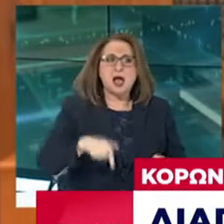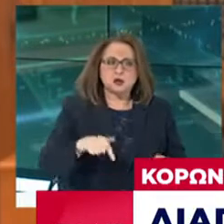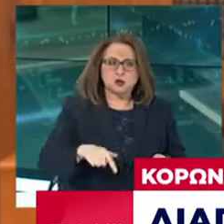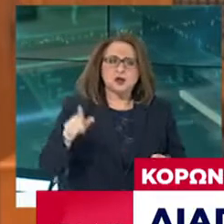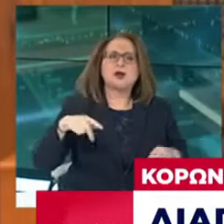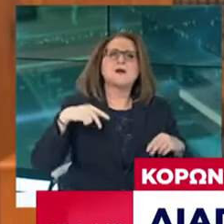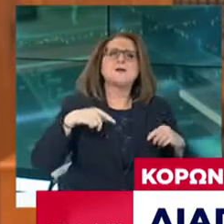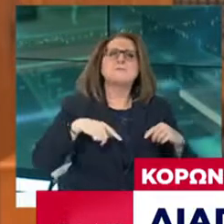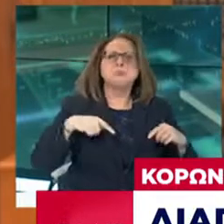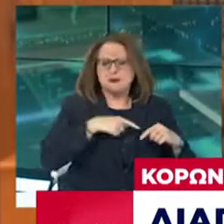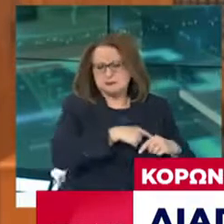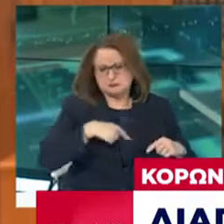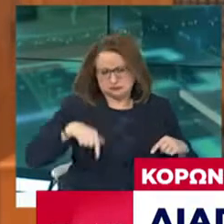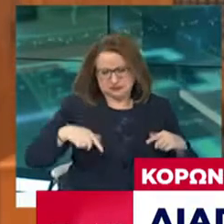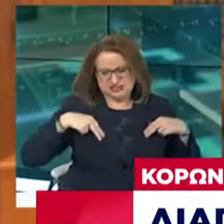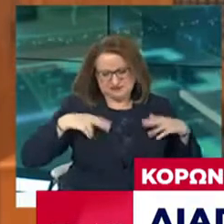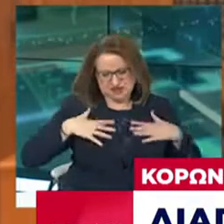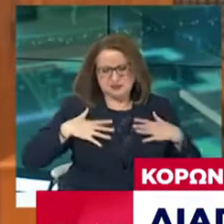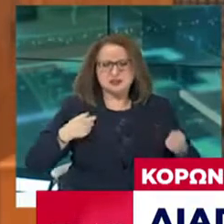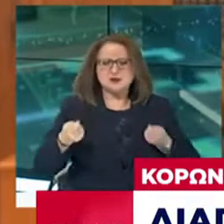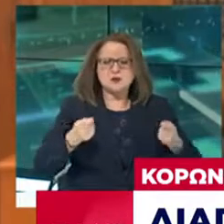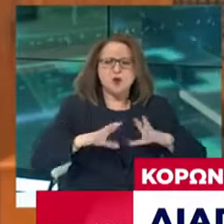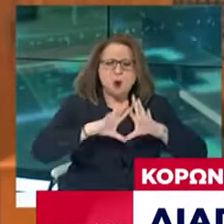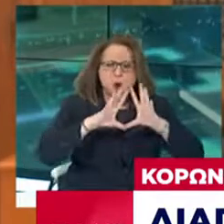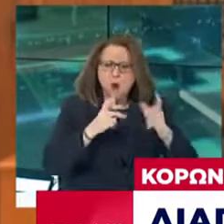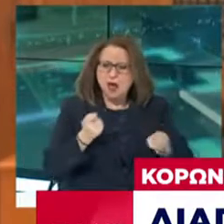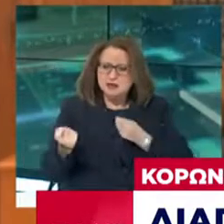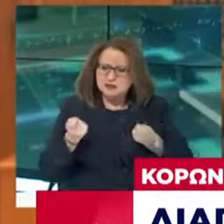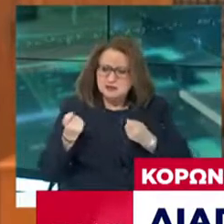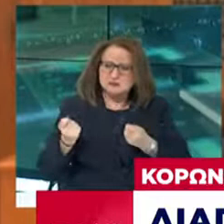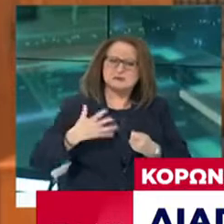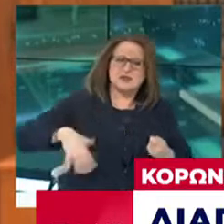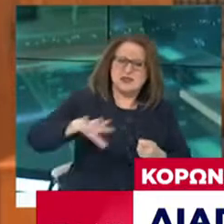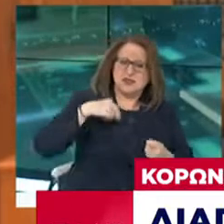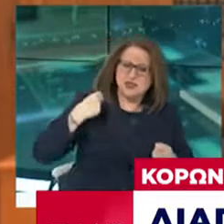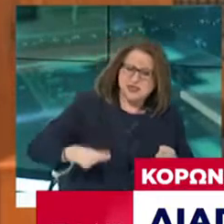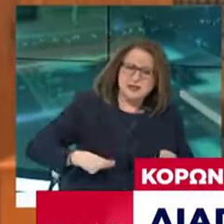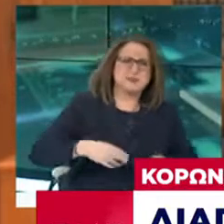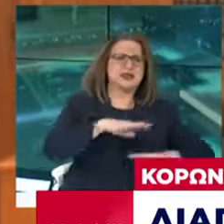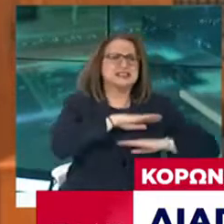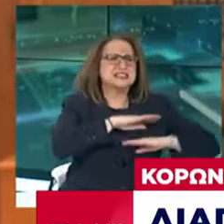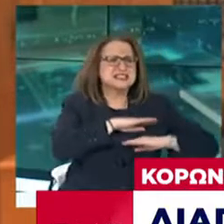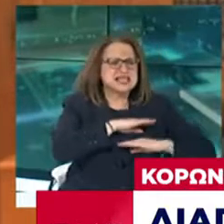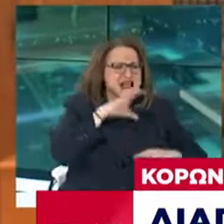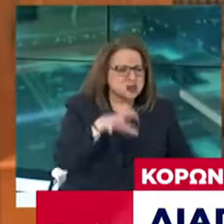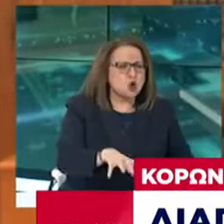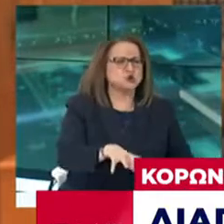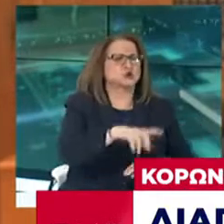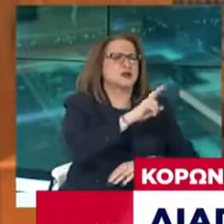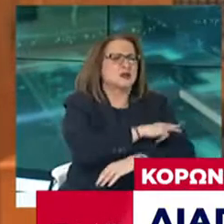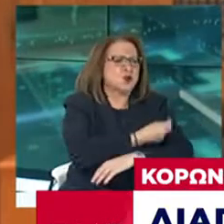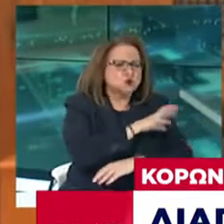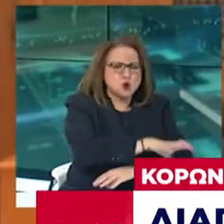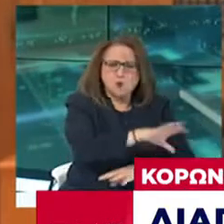κυβέρνησης, αυτοδιοίκησης, ενόπλων δυνάμεων και σωμάτων ασφαλείας. Ενώ το δημόσιο θα λειτουργεί κανονικά. Θα δοκιμάσει